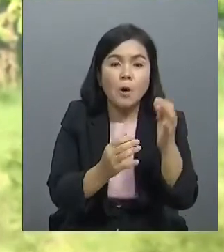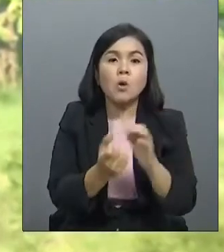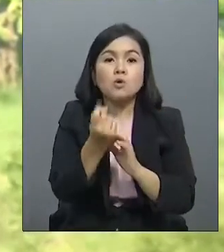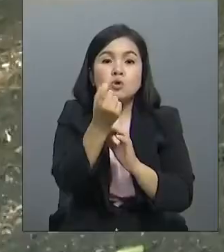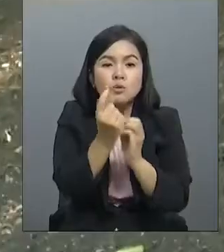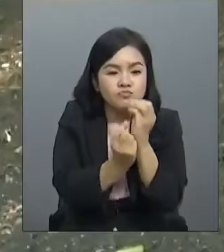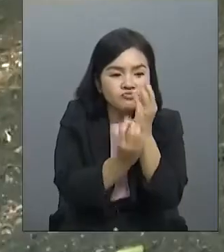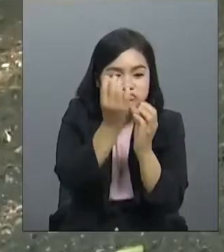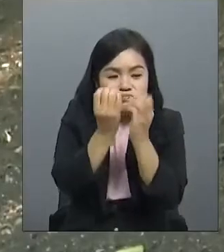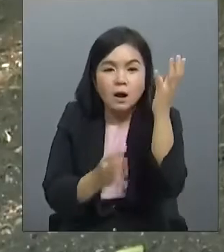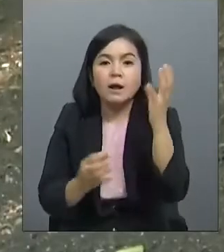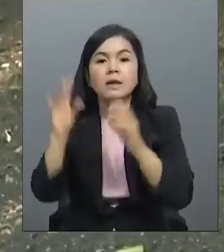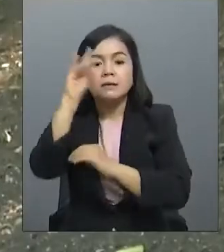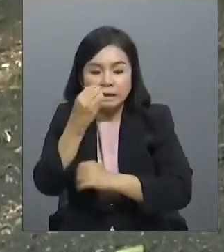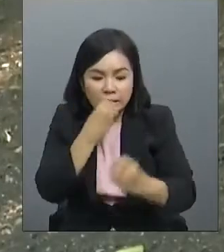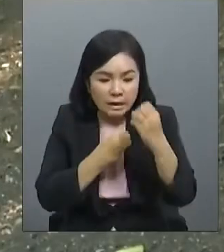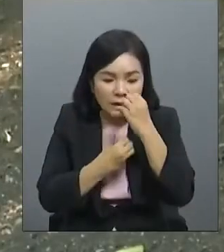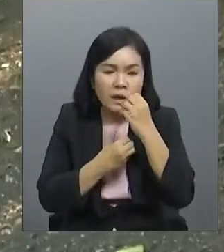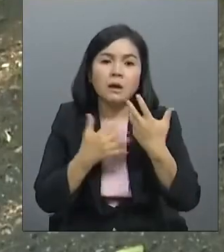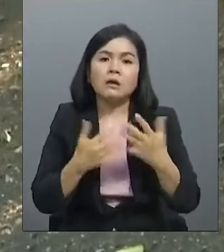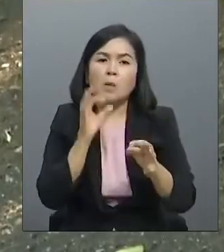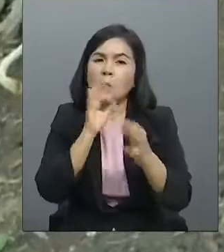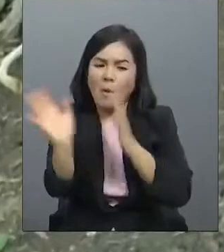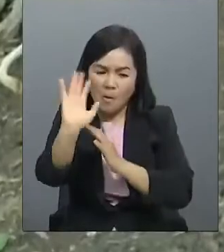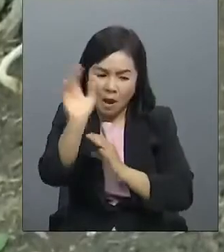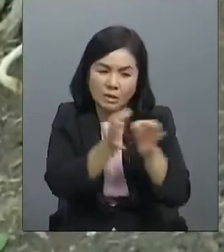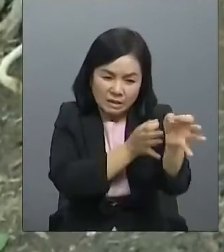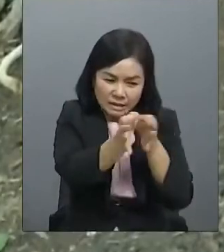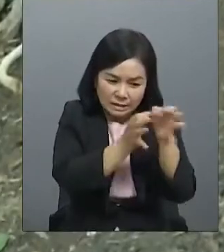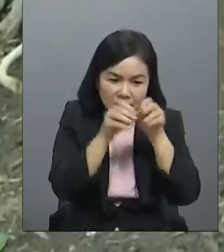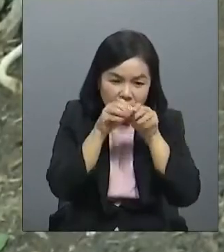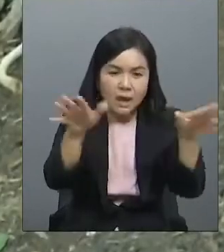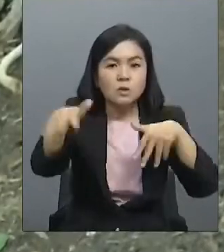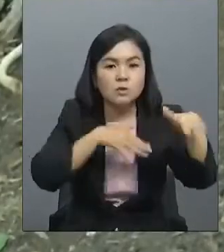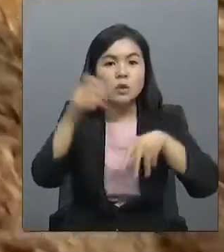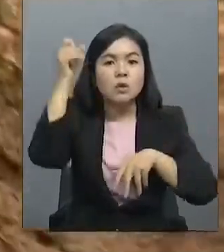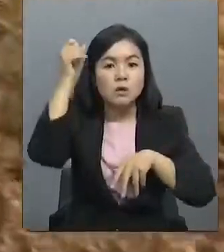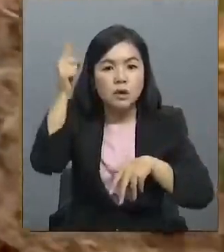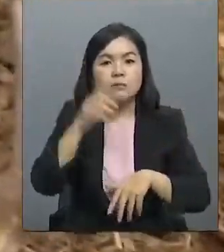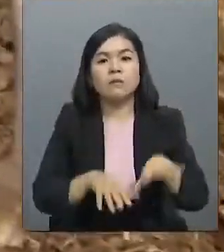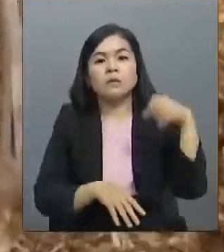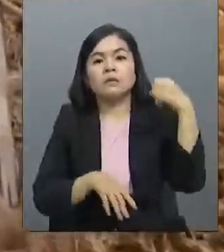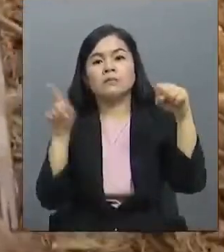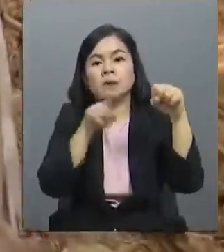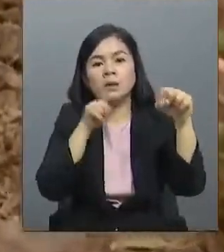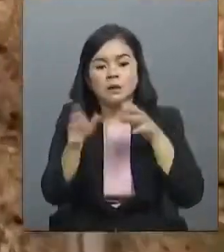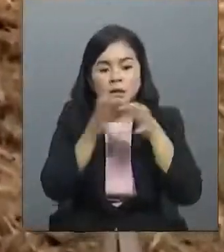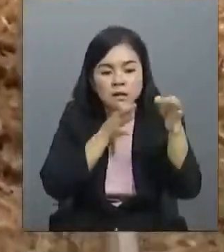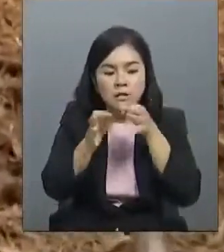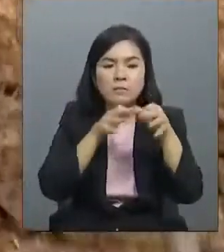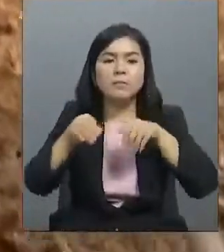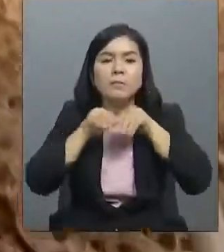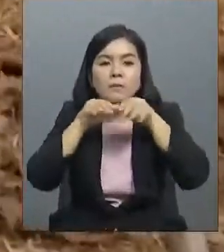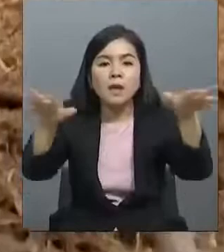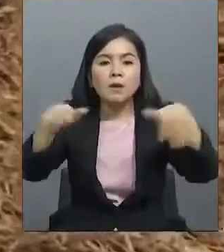หว่างทำความเข้าใจกับชาวบ้านทั้งสองกลุ่มซึ่งมีจำนวนประมาณ10%ส่วนมาตรการชิงเผาเ